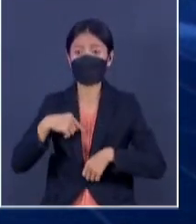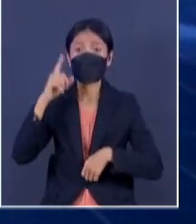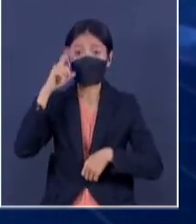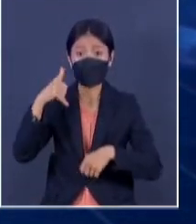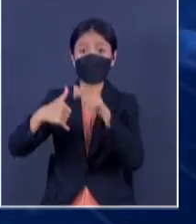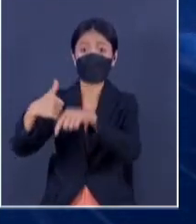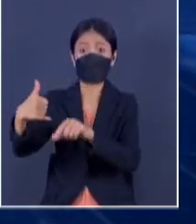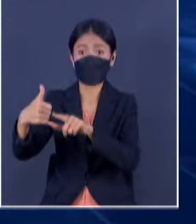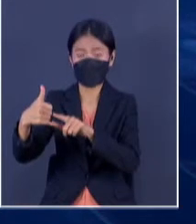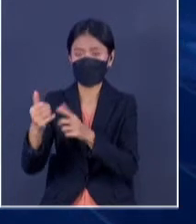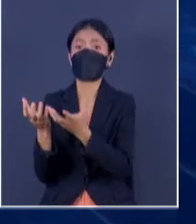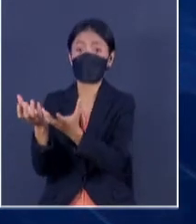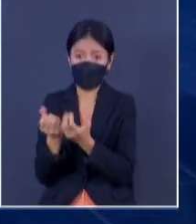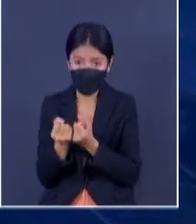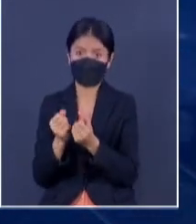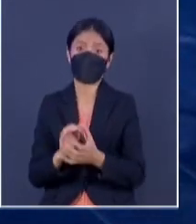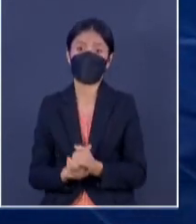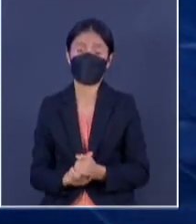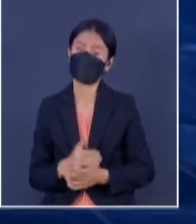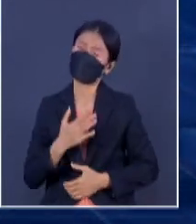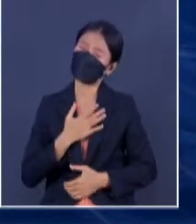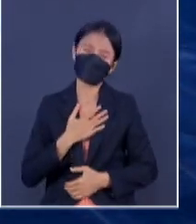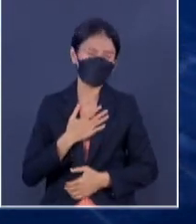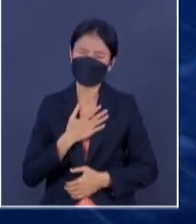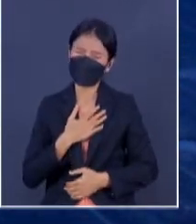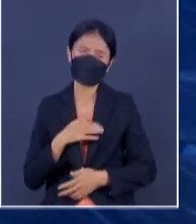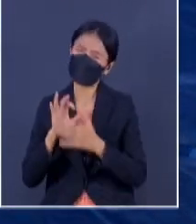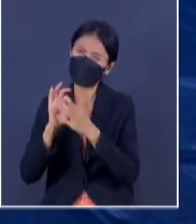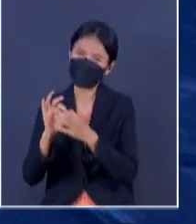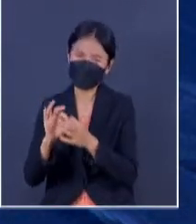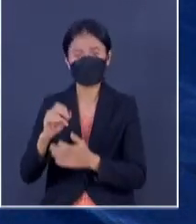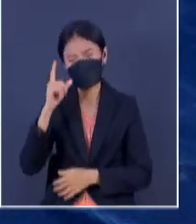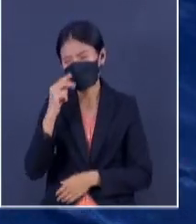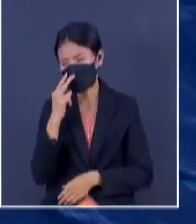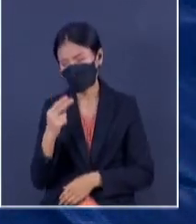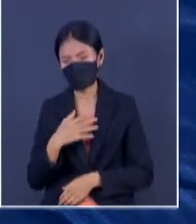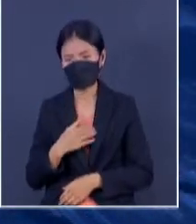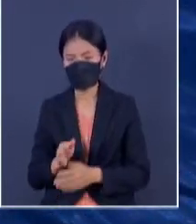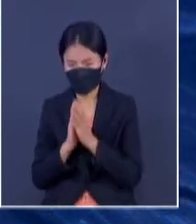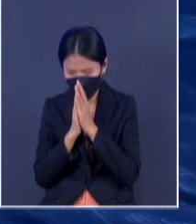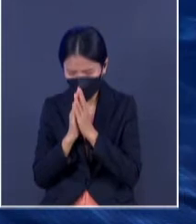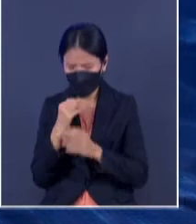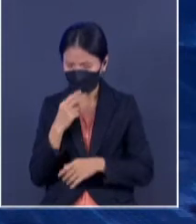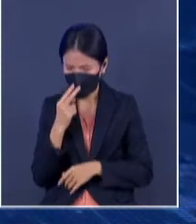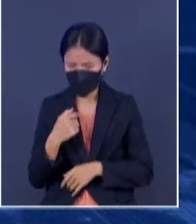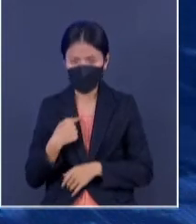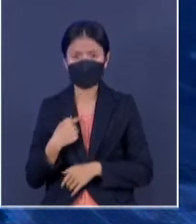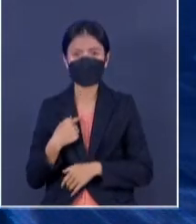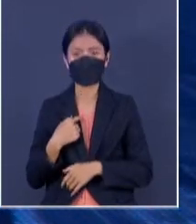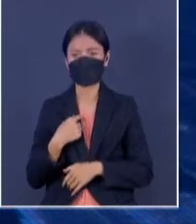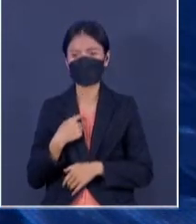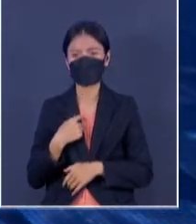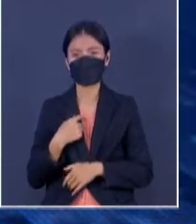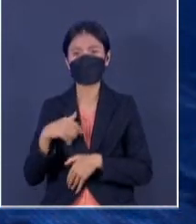บบนี้ออกมาเนี่ยเพราะว่าก็เป็นห่วงคุณแม่ด้วยเช่นเดียวกันนะครับเป็นภาพที่หลายคนเห็นแล้วบอกว่ามันยากจะกั้นน้ำตาจริ